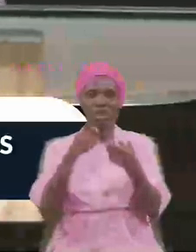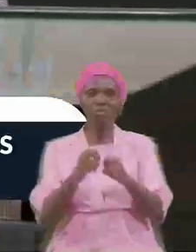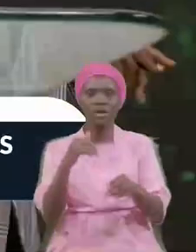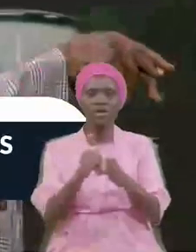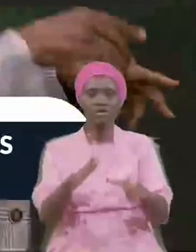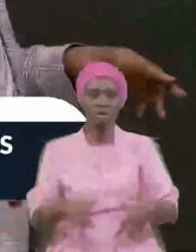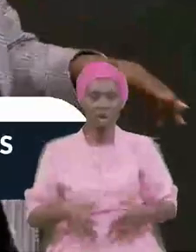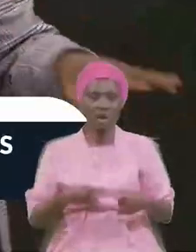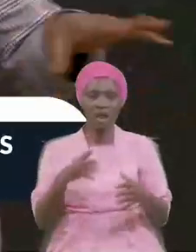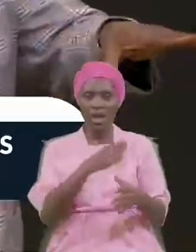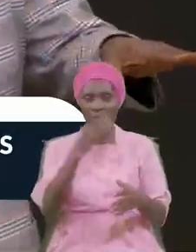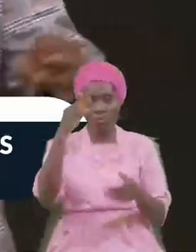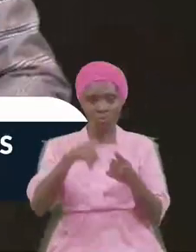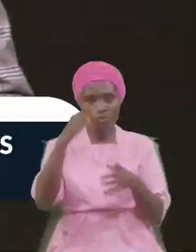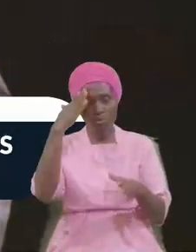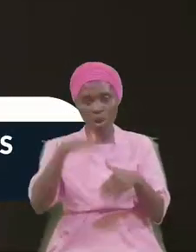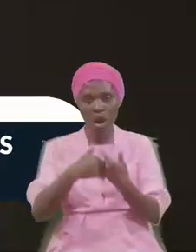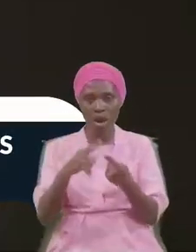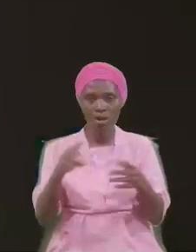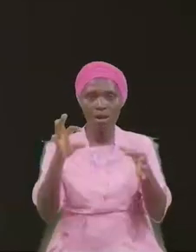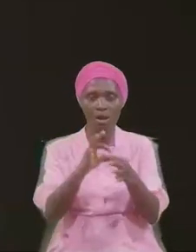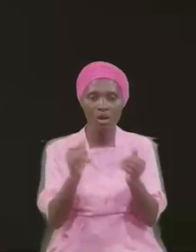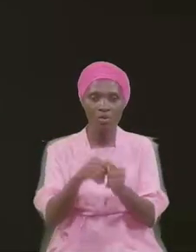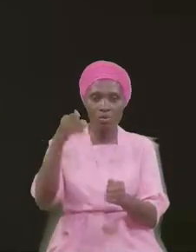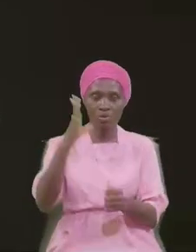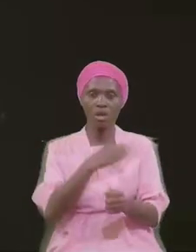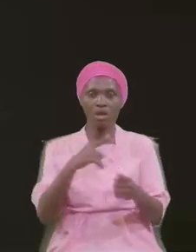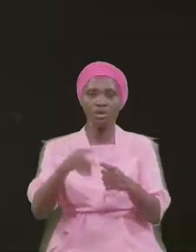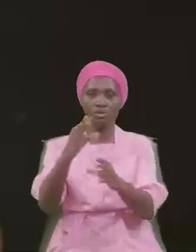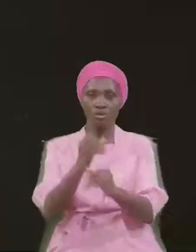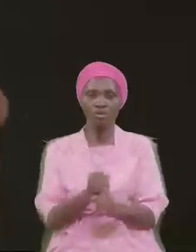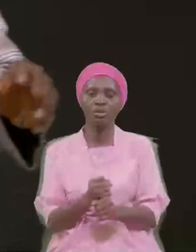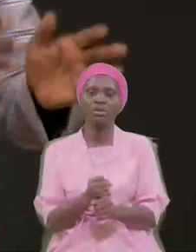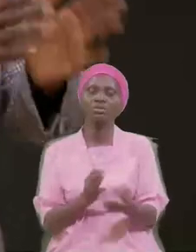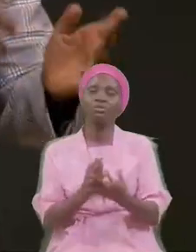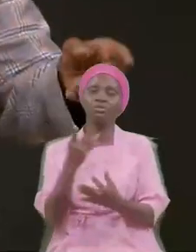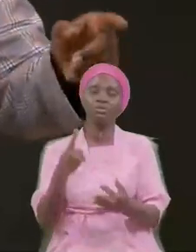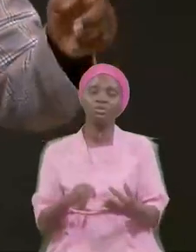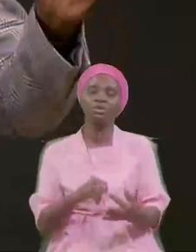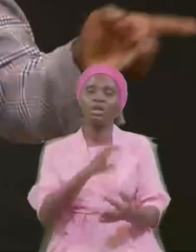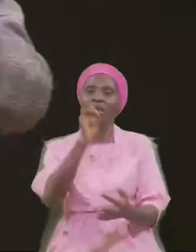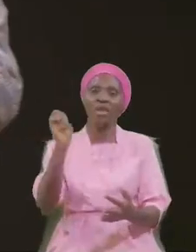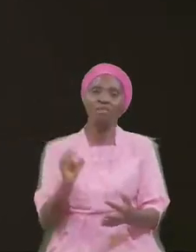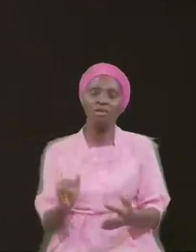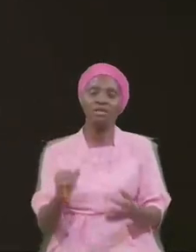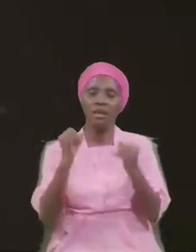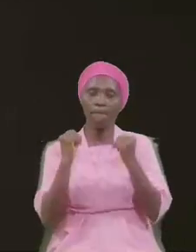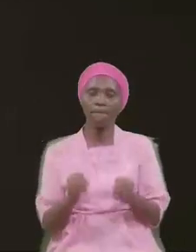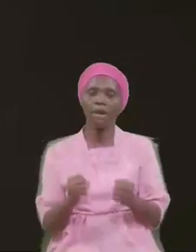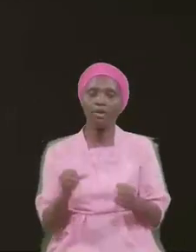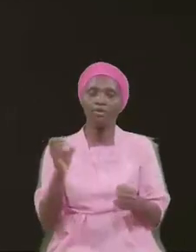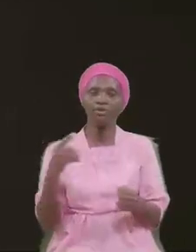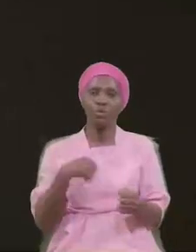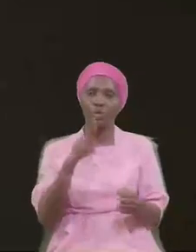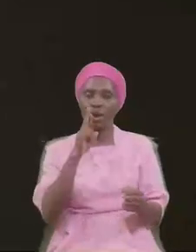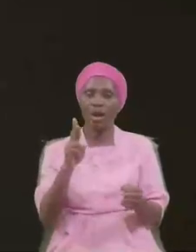vie. Vous savez comment vous connectez à Dieu, comment vous plongez dans la puissance surnaturelle de Dieu pour recevoir, dont nous